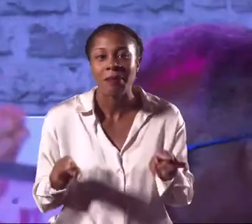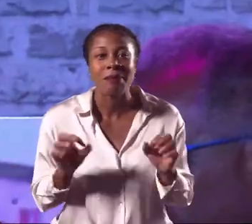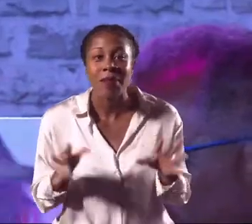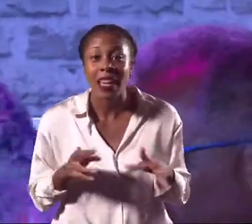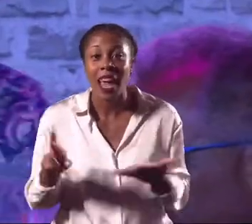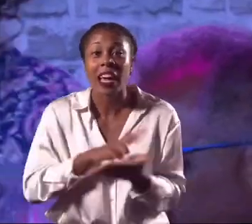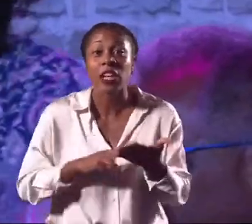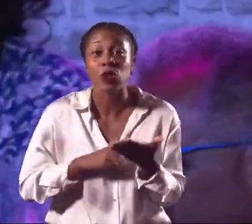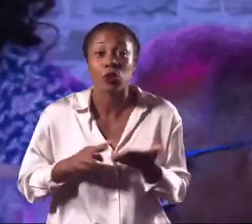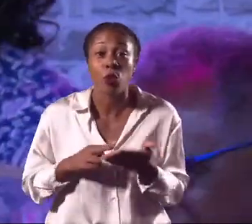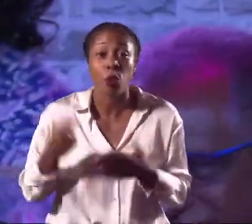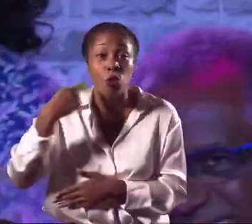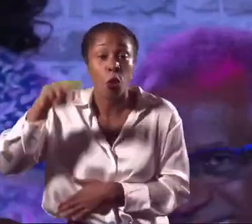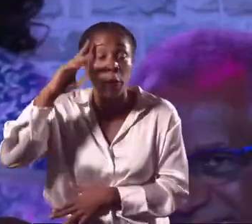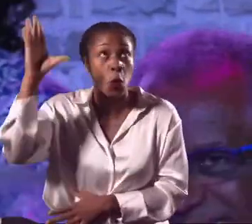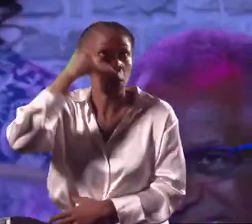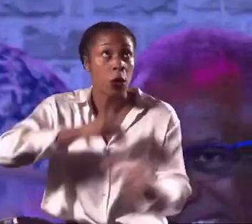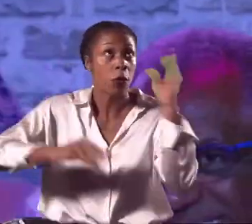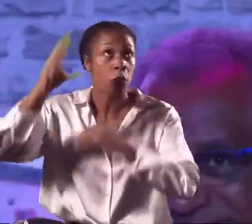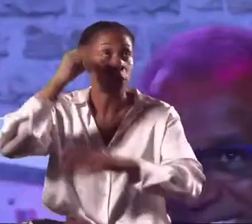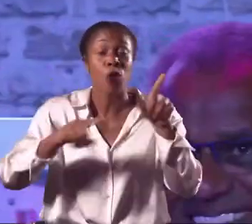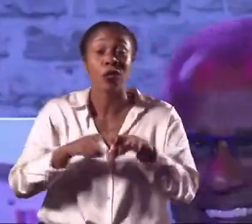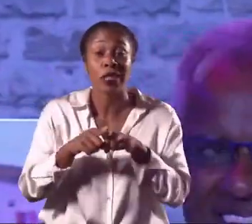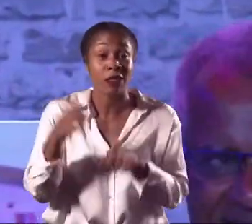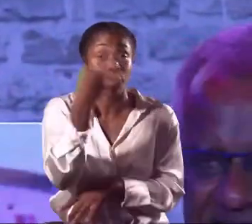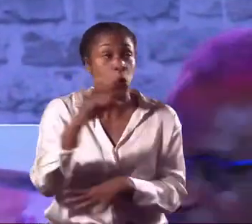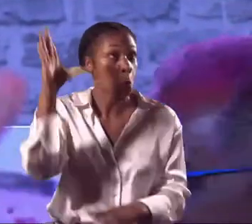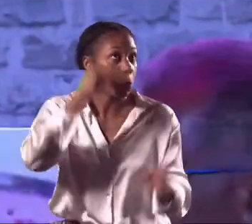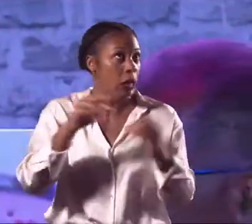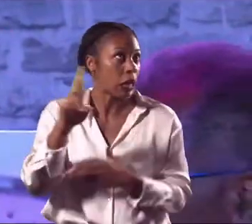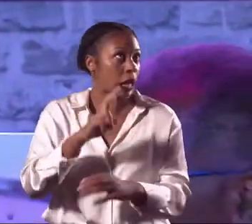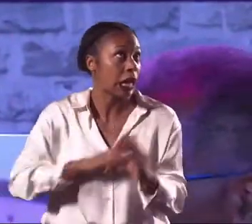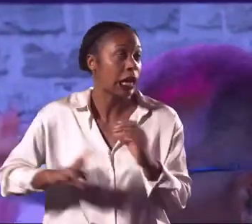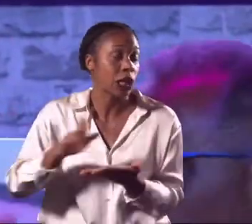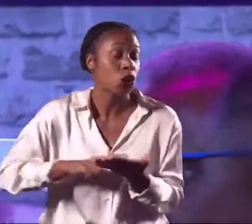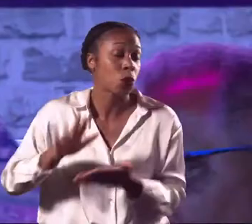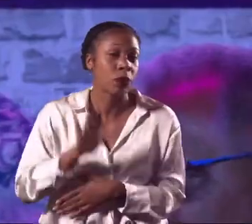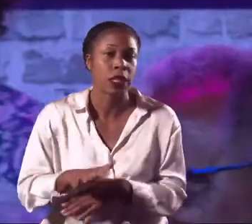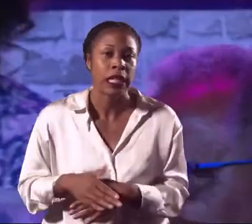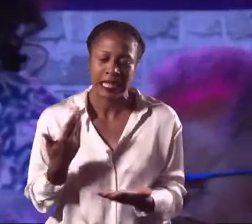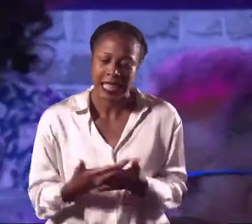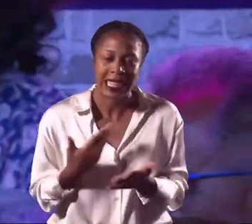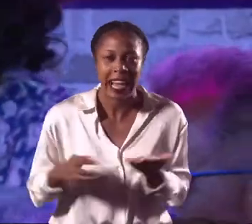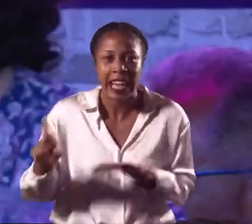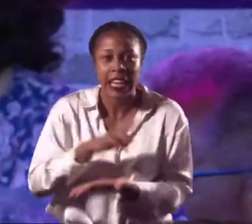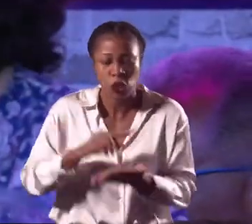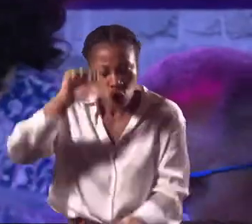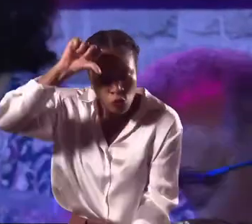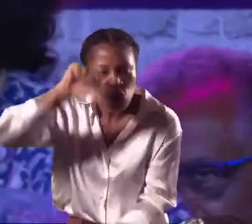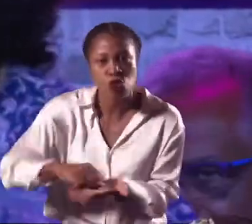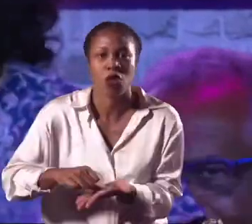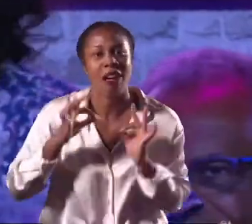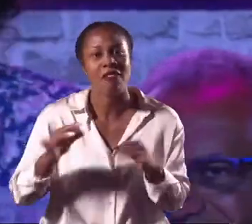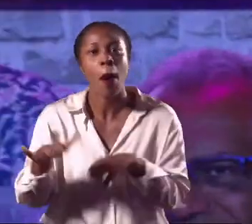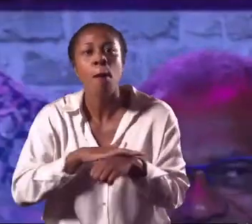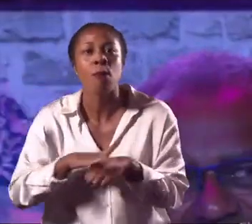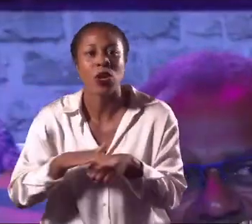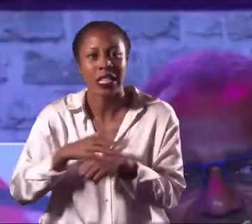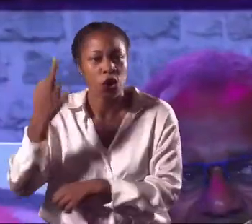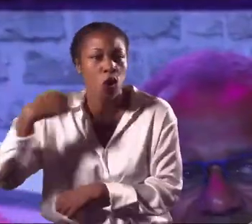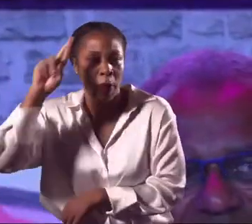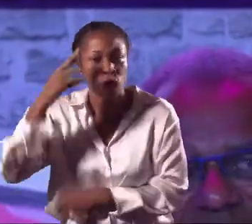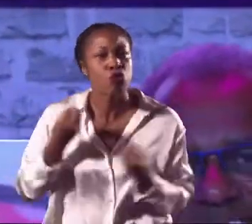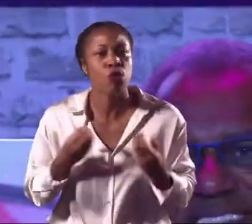de l'Union européenne et de l'État français, mais soient désormais les régions au centre des politiques européennes qui ont trop souvent oublié